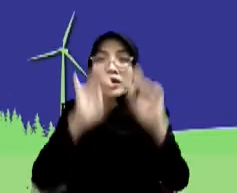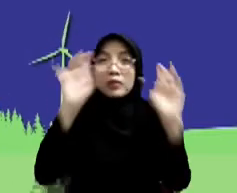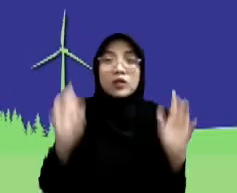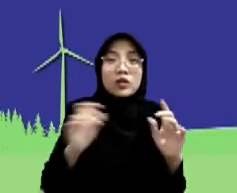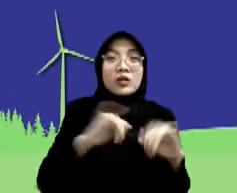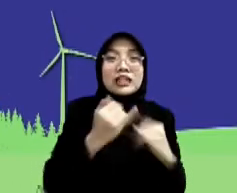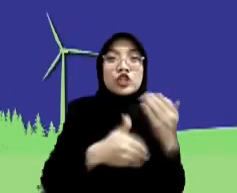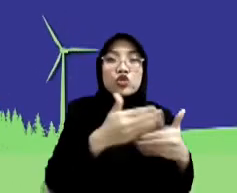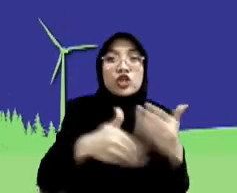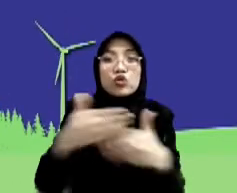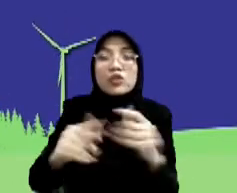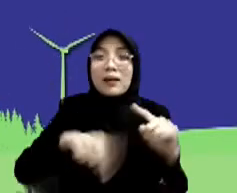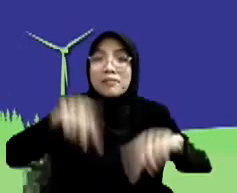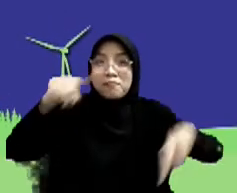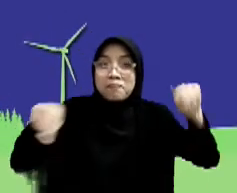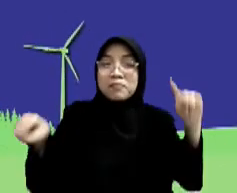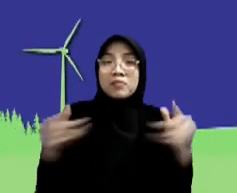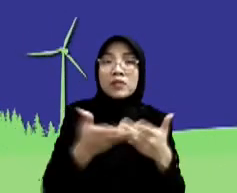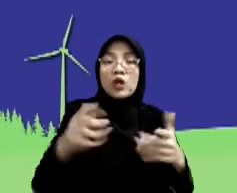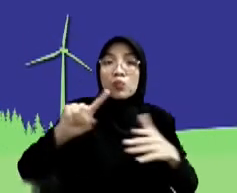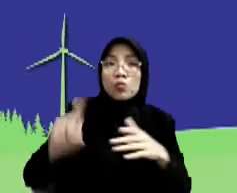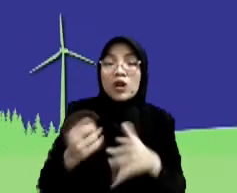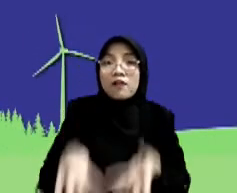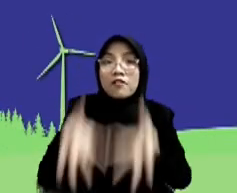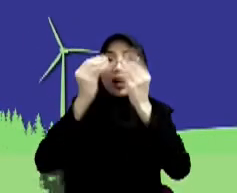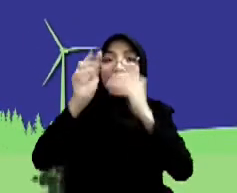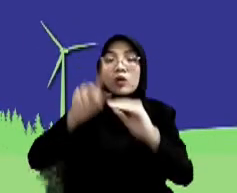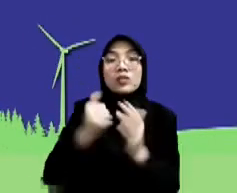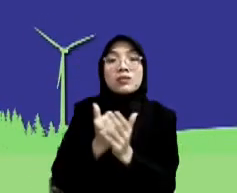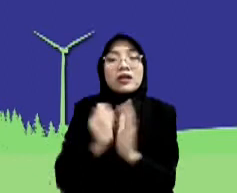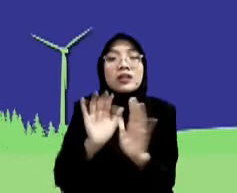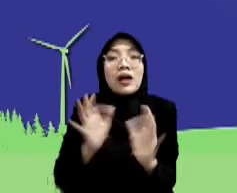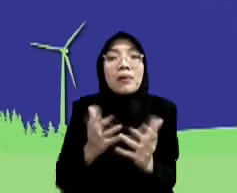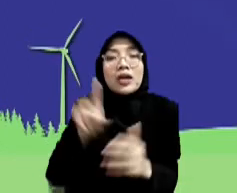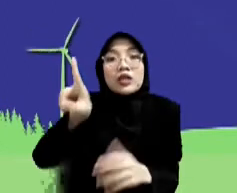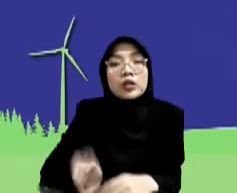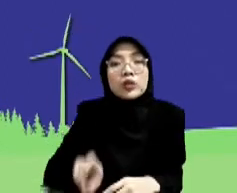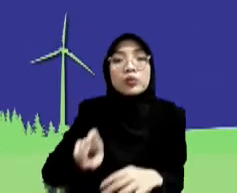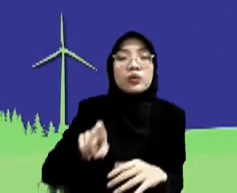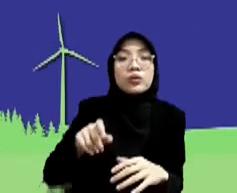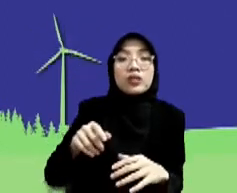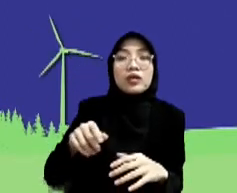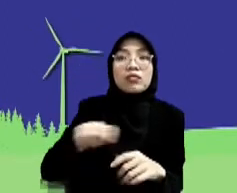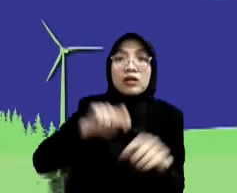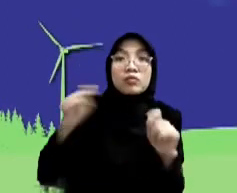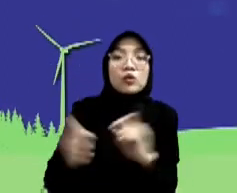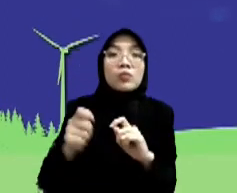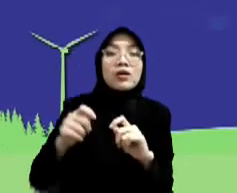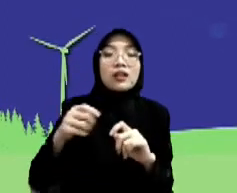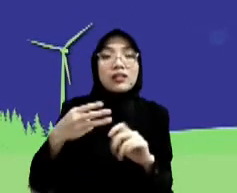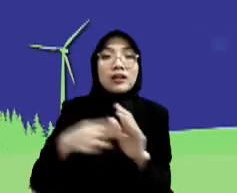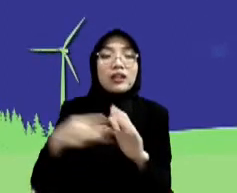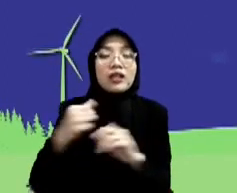industries yang memang mereka harus mulai mengerti What is the the need for their energy Transition the other one